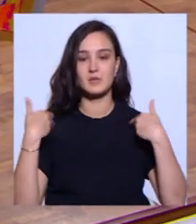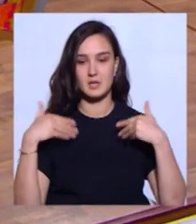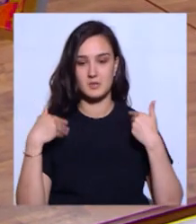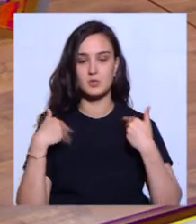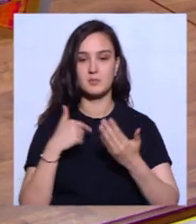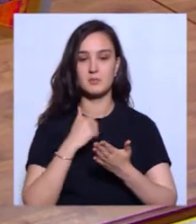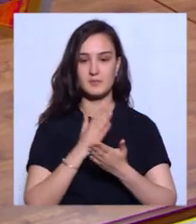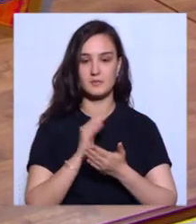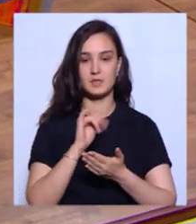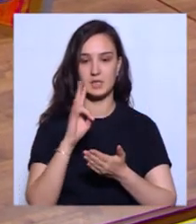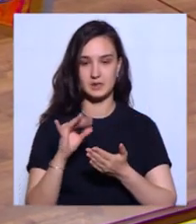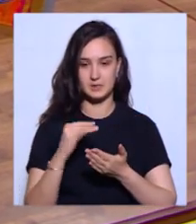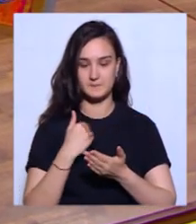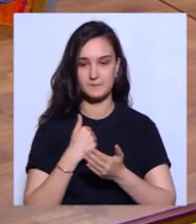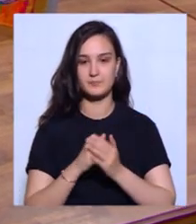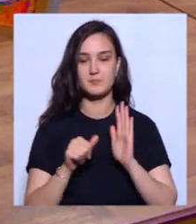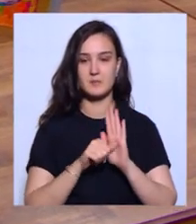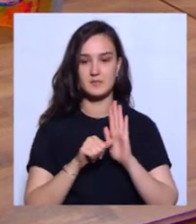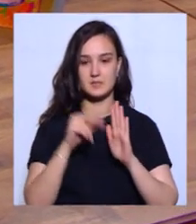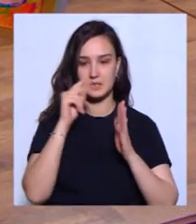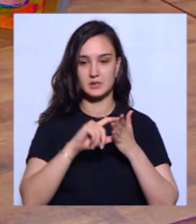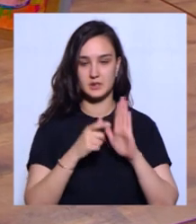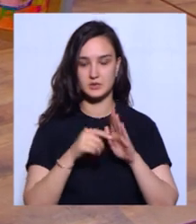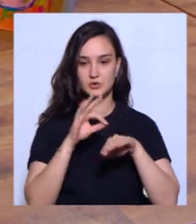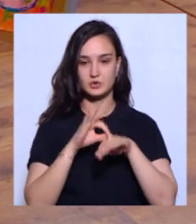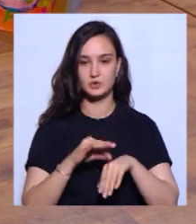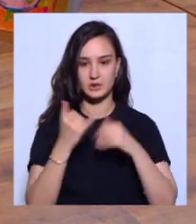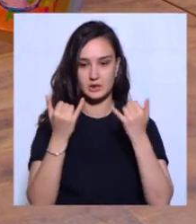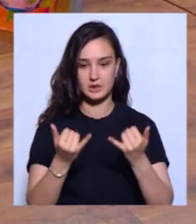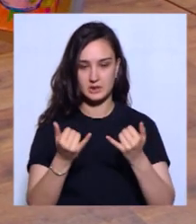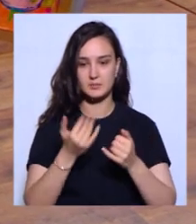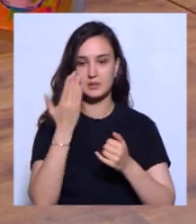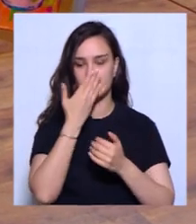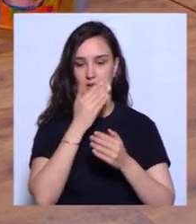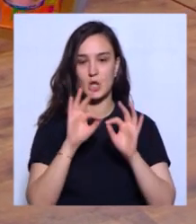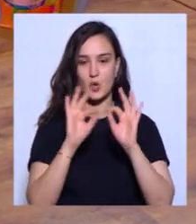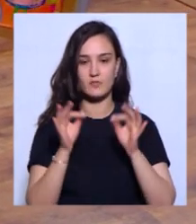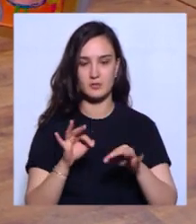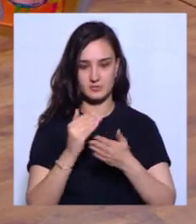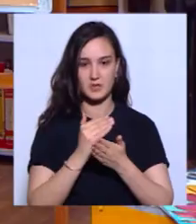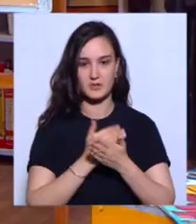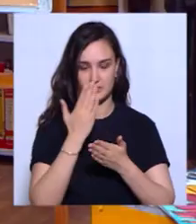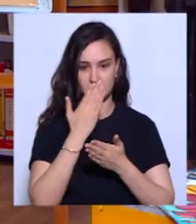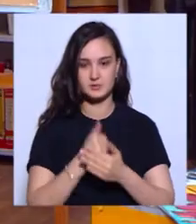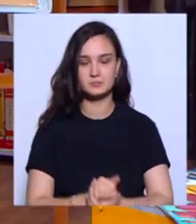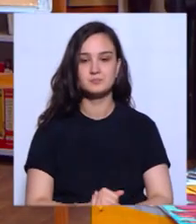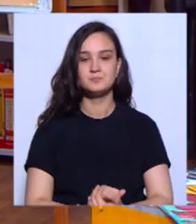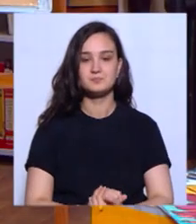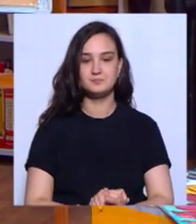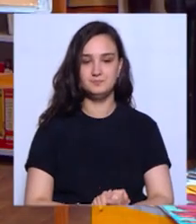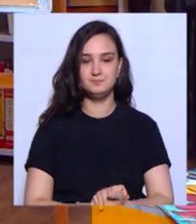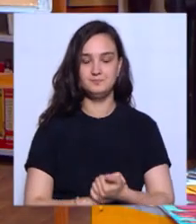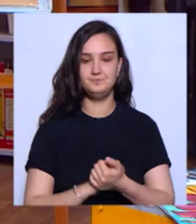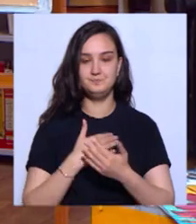გამარჯობა, მე ვარ ანი, მე 6 კლასს ჩაკეტარებ სახვითი ხელოვნების გაკვეთილს. დღეს დავხატავთ